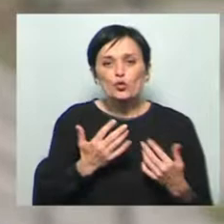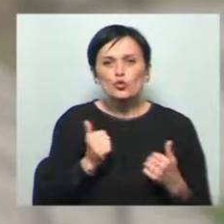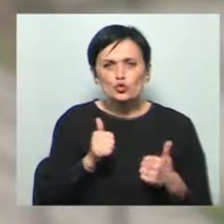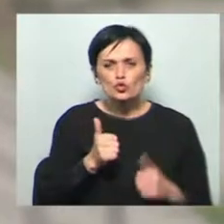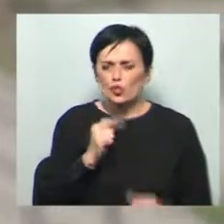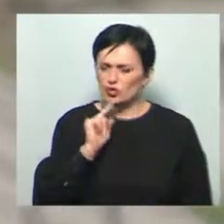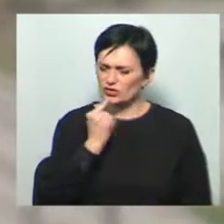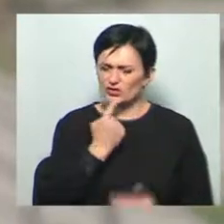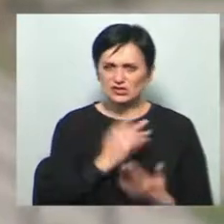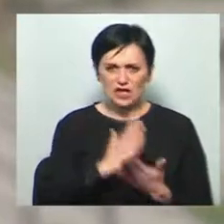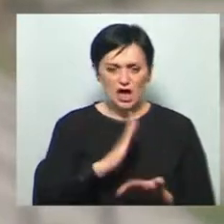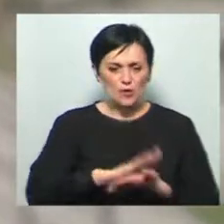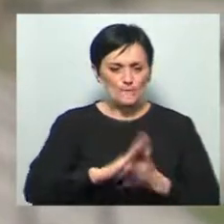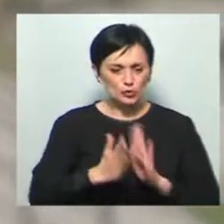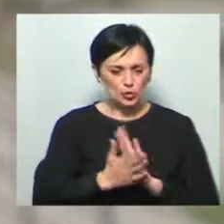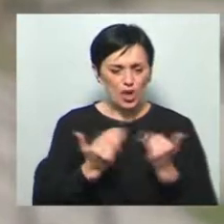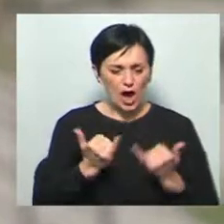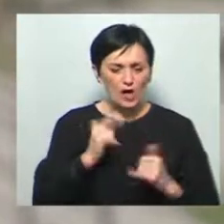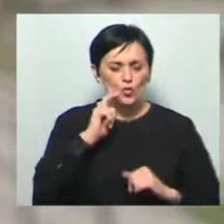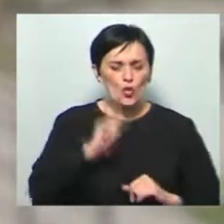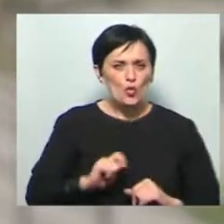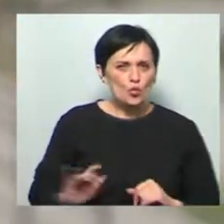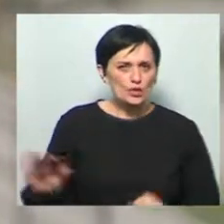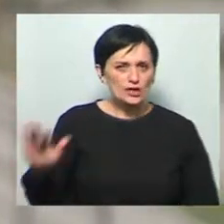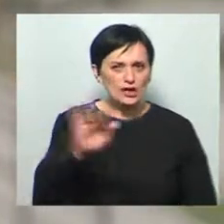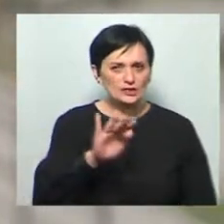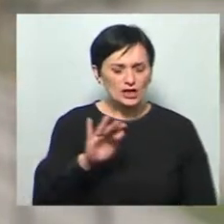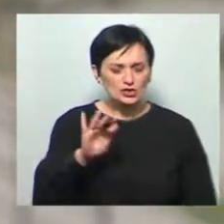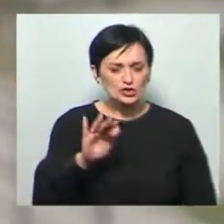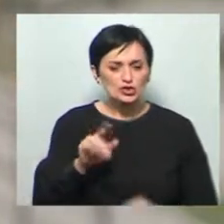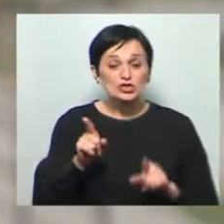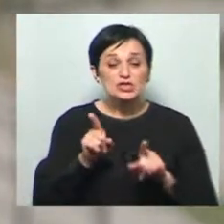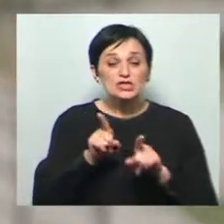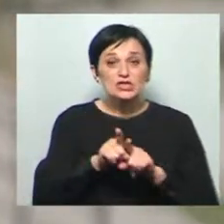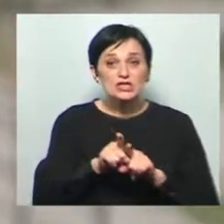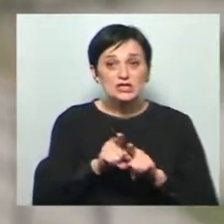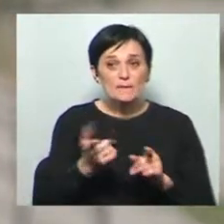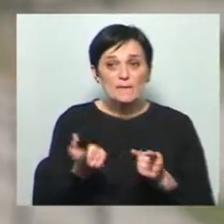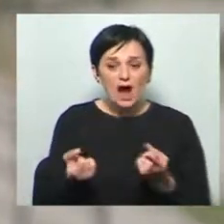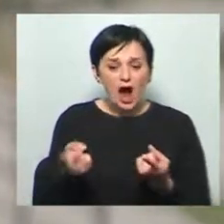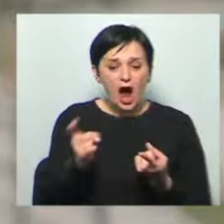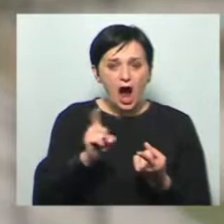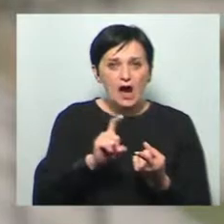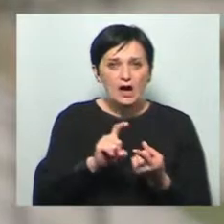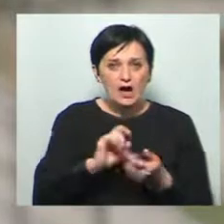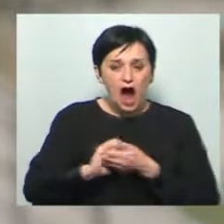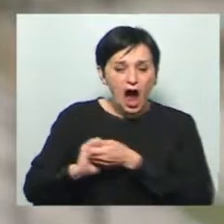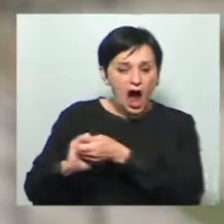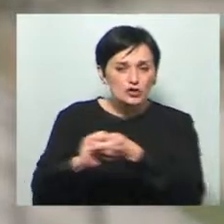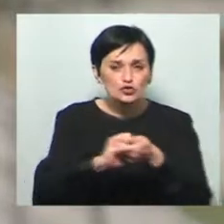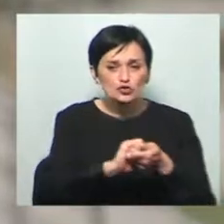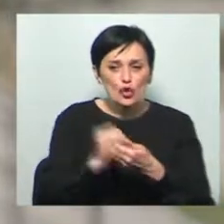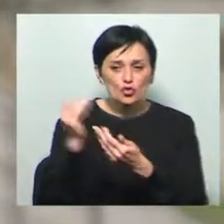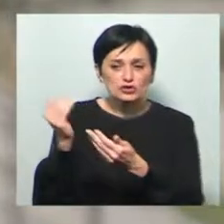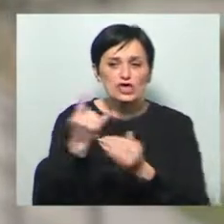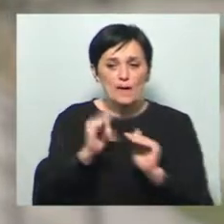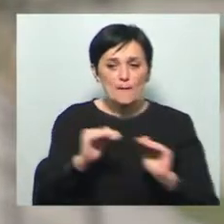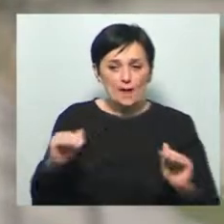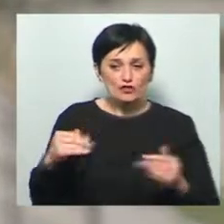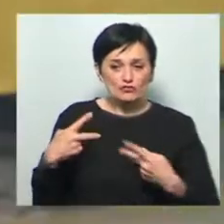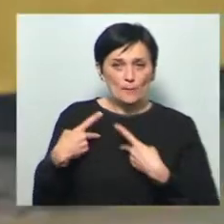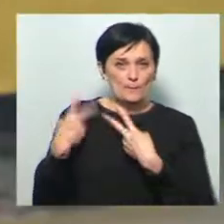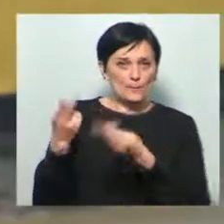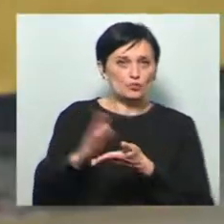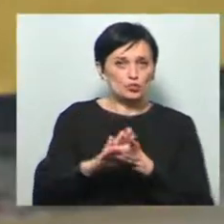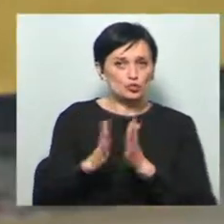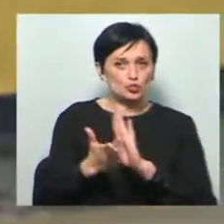რამდენად ძნელია მდგომარეობა ახლა უკრაინაში იმ ასოციაციის და იმ ბავშვების, ვისაც ჩვენაირი მდგომარეობა